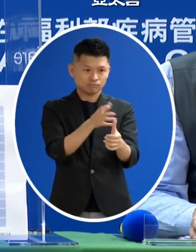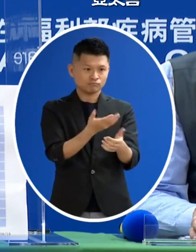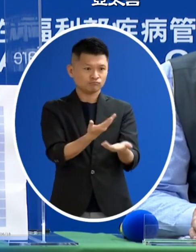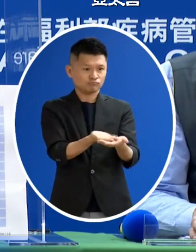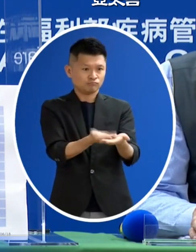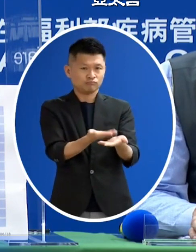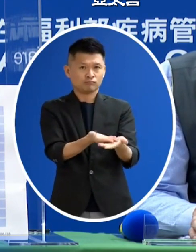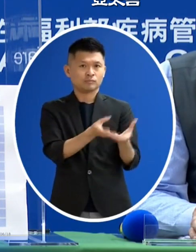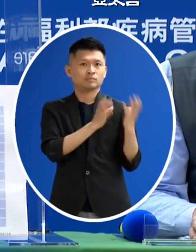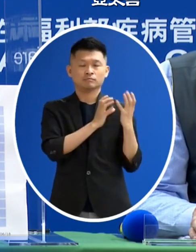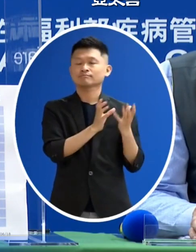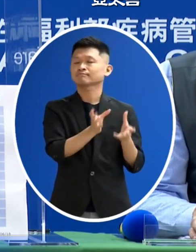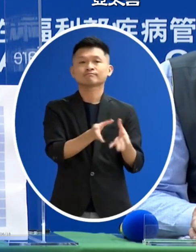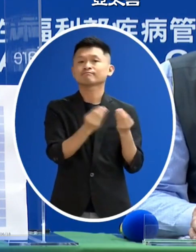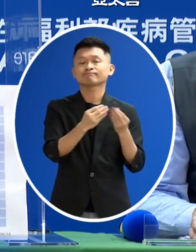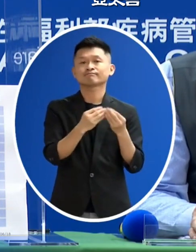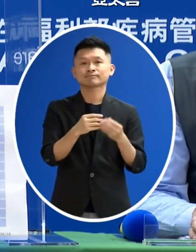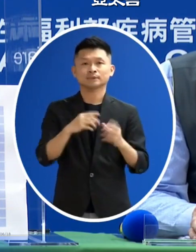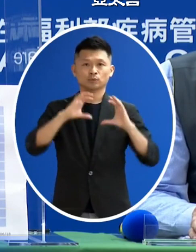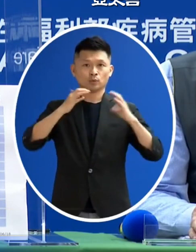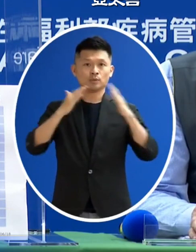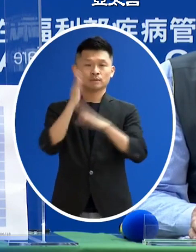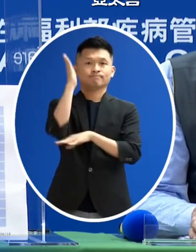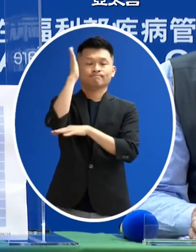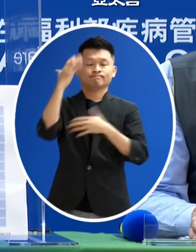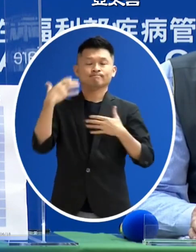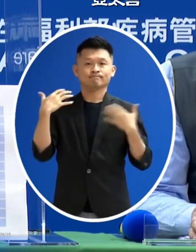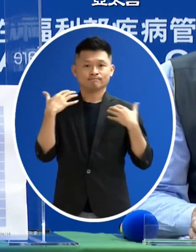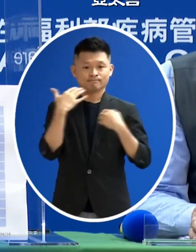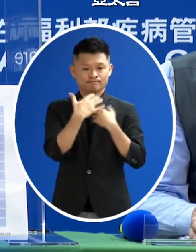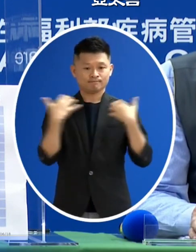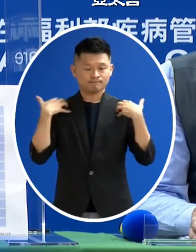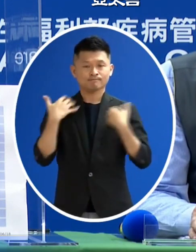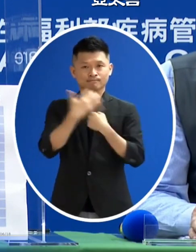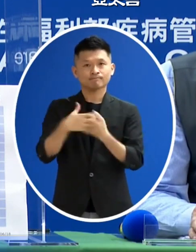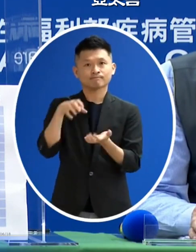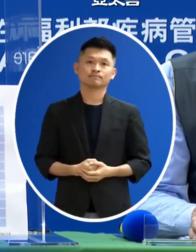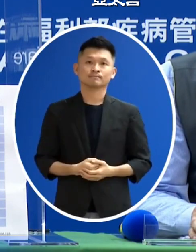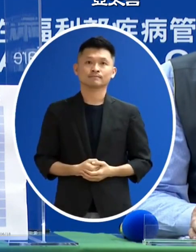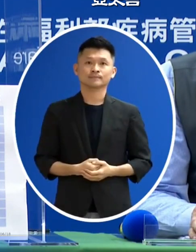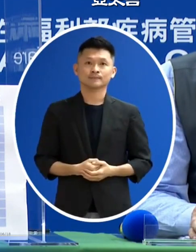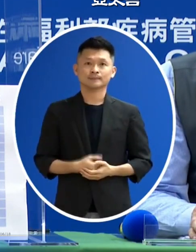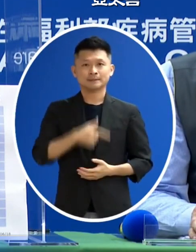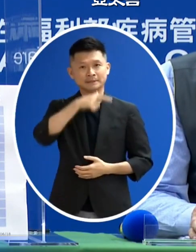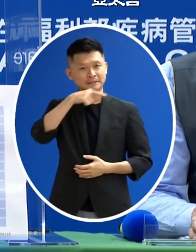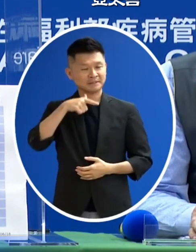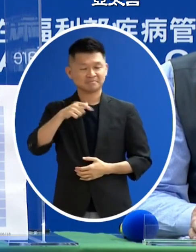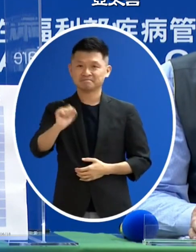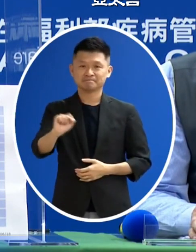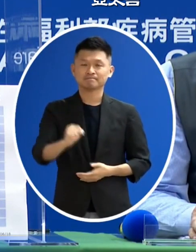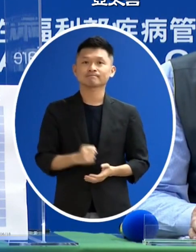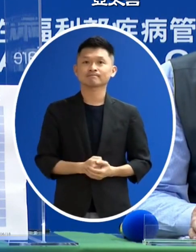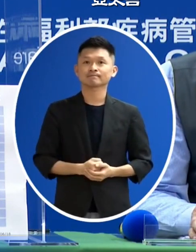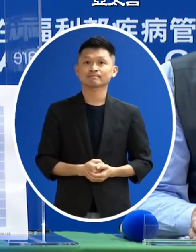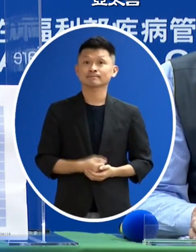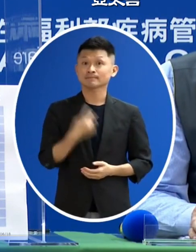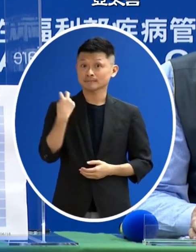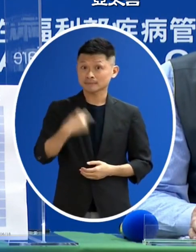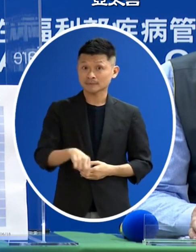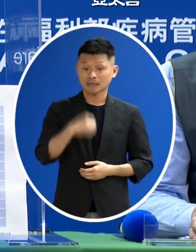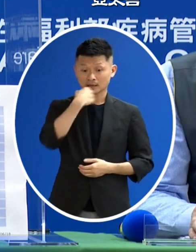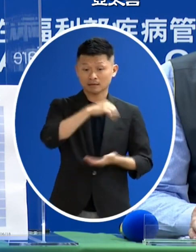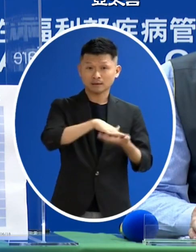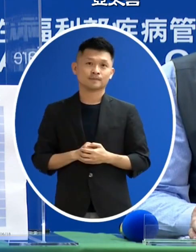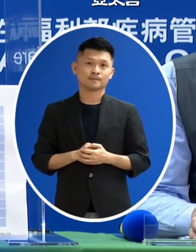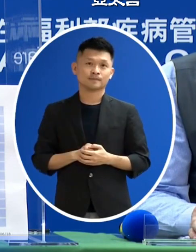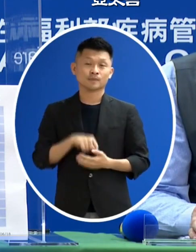所以这上面一定是由国家来做保证，才有办法做得到。再过来就是说，只要不管是台积